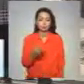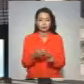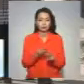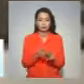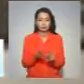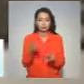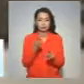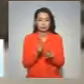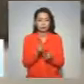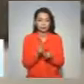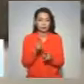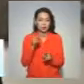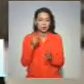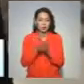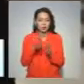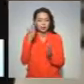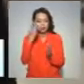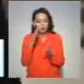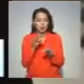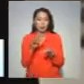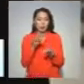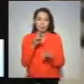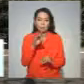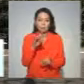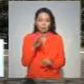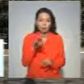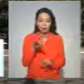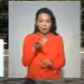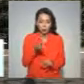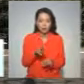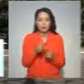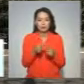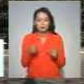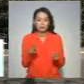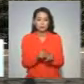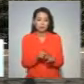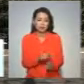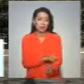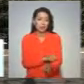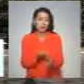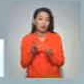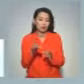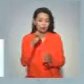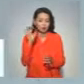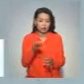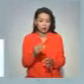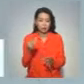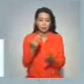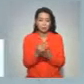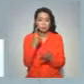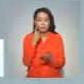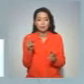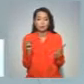бессонница, паранойя, разговоры на несвязные темы. Таков портрет типичного наркозависимого, говорят специалисты. И